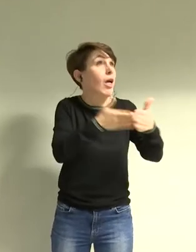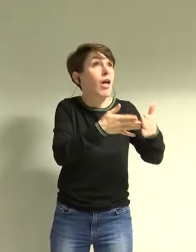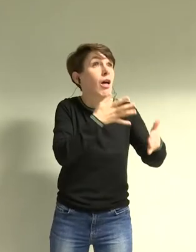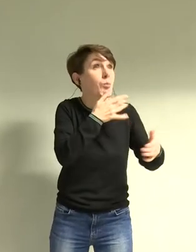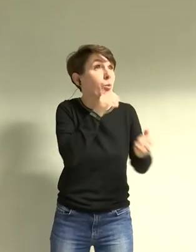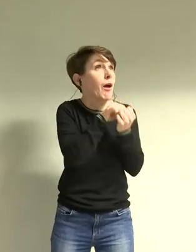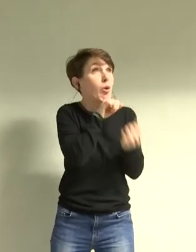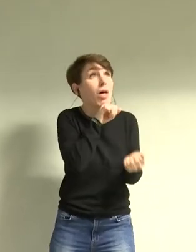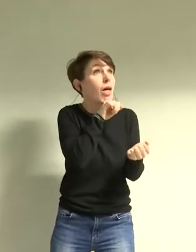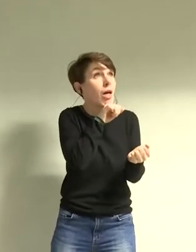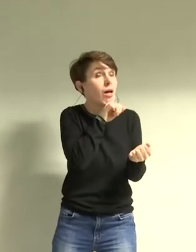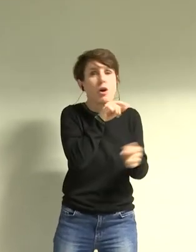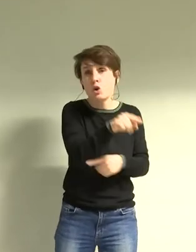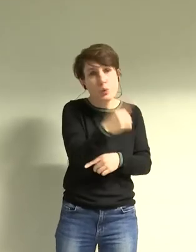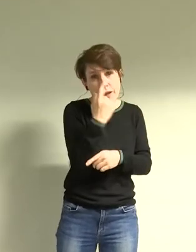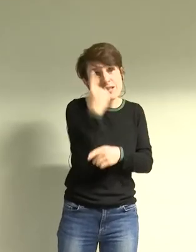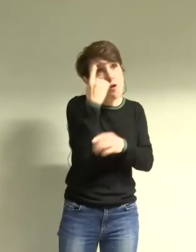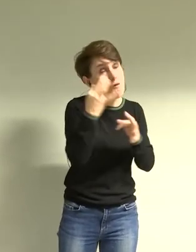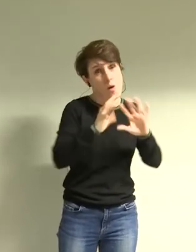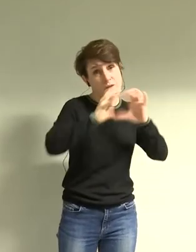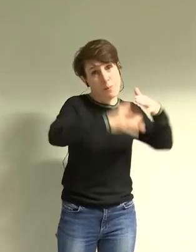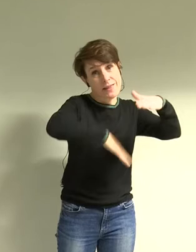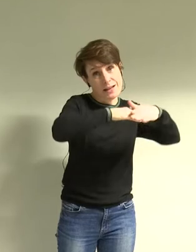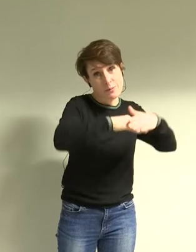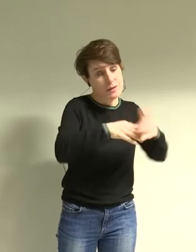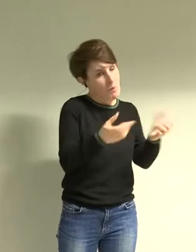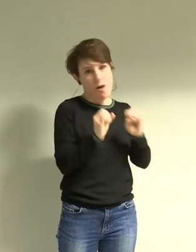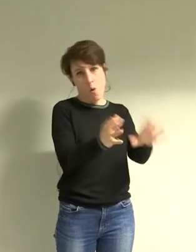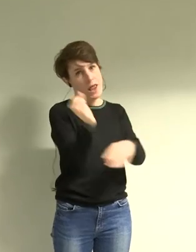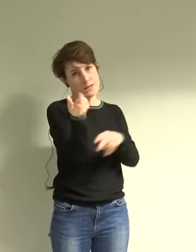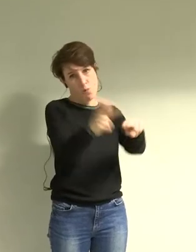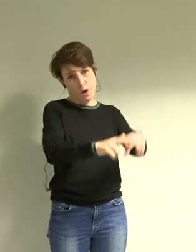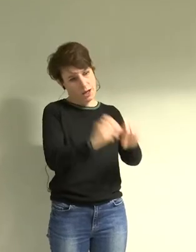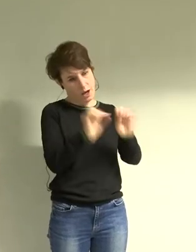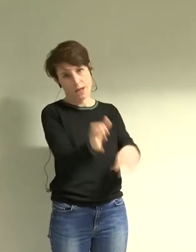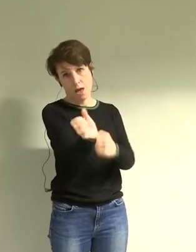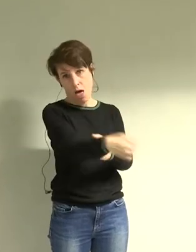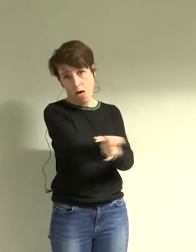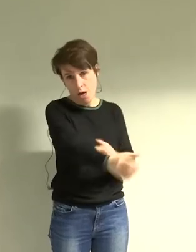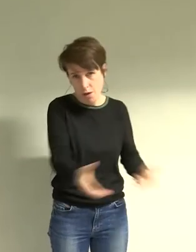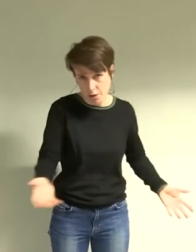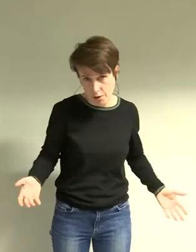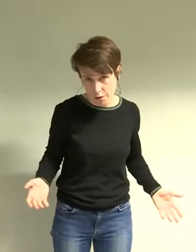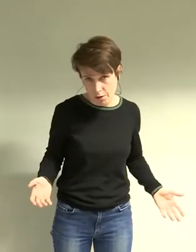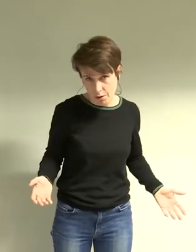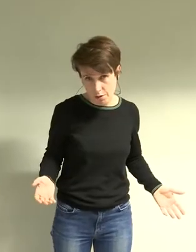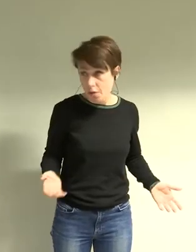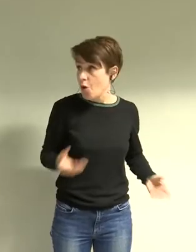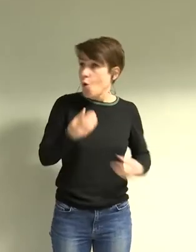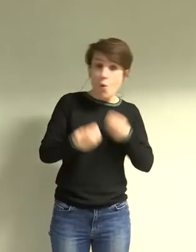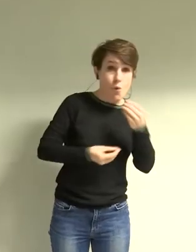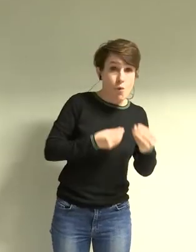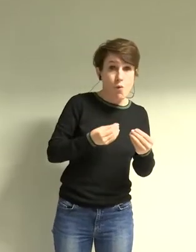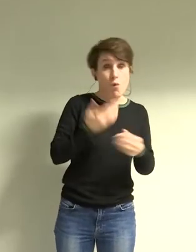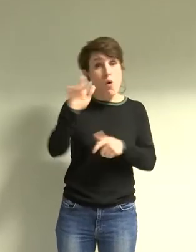attaché aux limites planétaires il peut tranquillement crever comme tous ceux dont les urgences à vivre ne leur